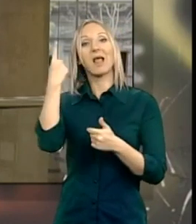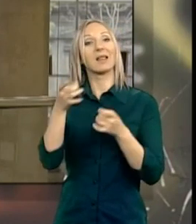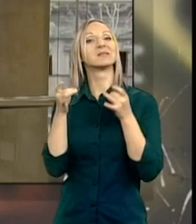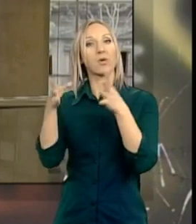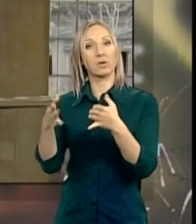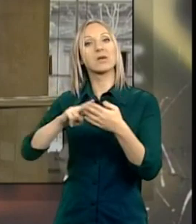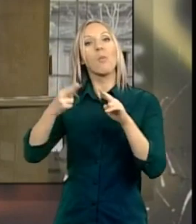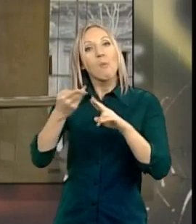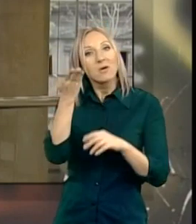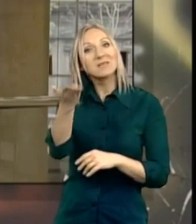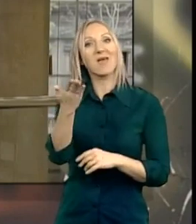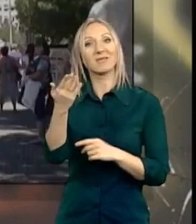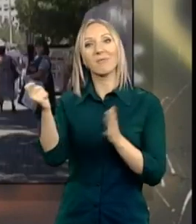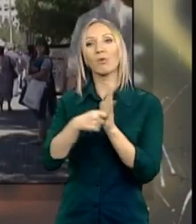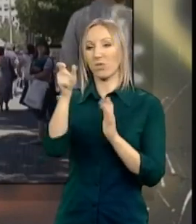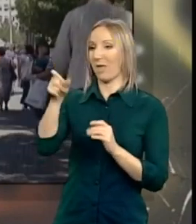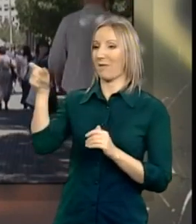upoznajte prodavce.